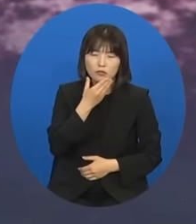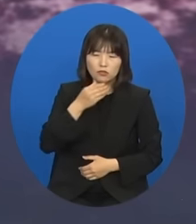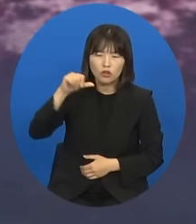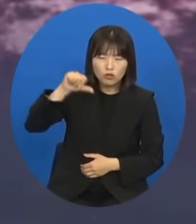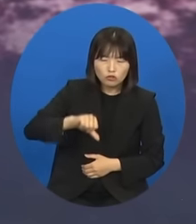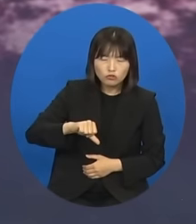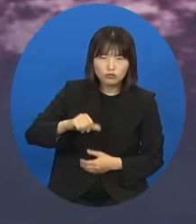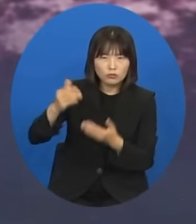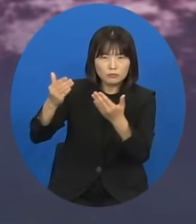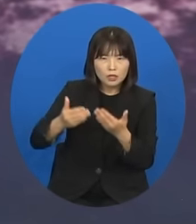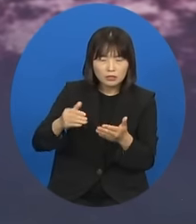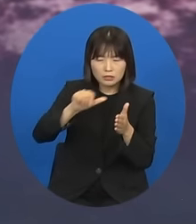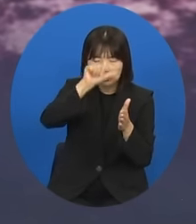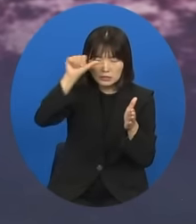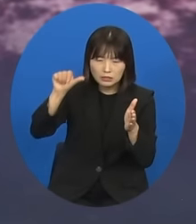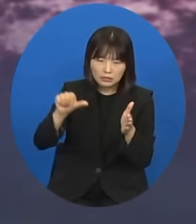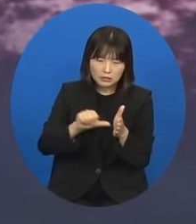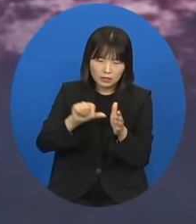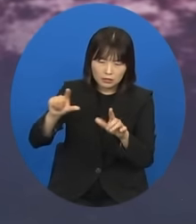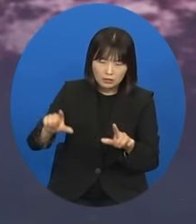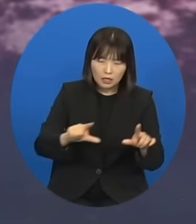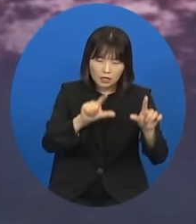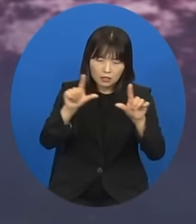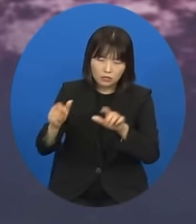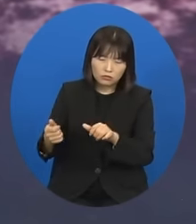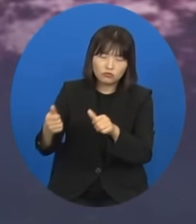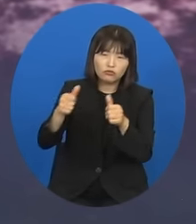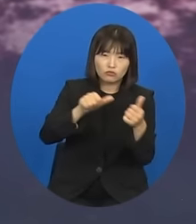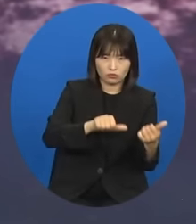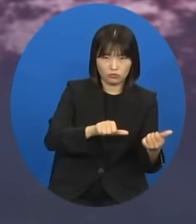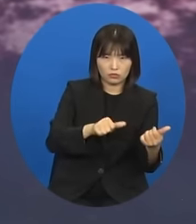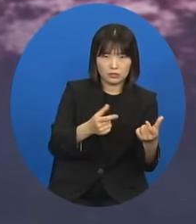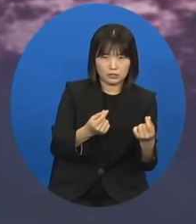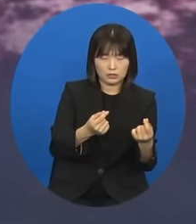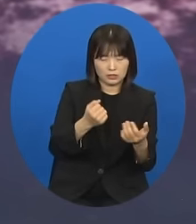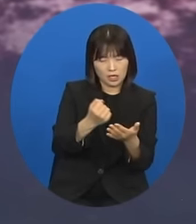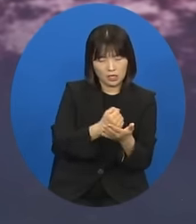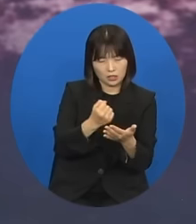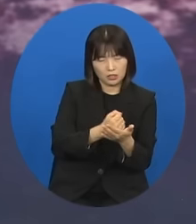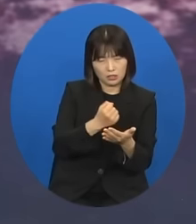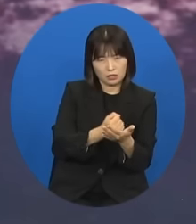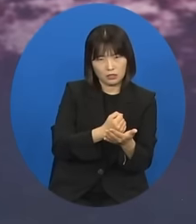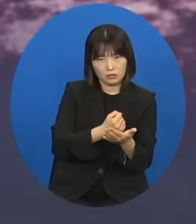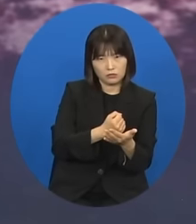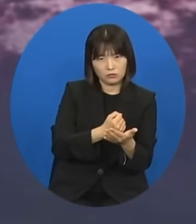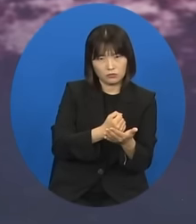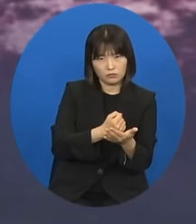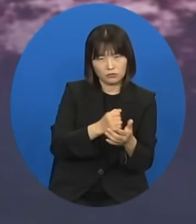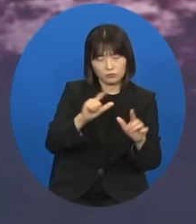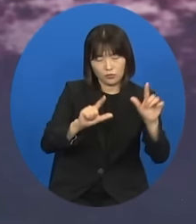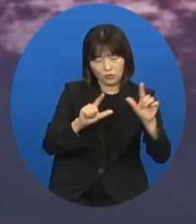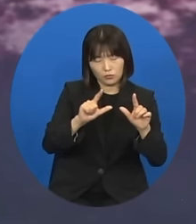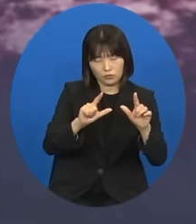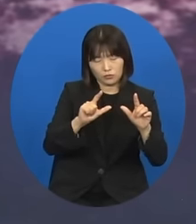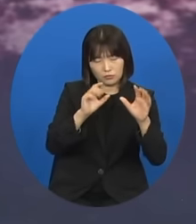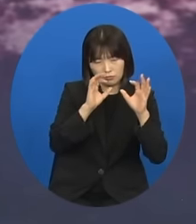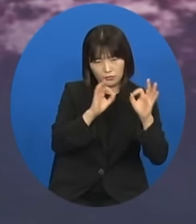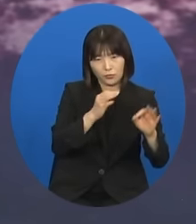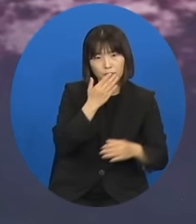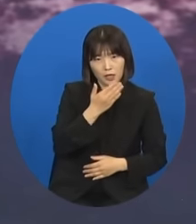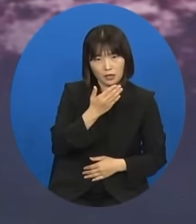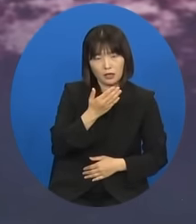살다가 죽은 것처럼 보이는 참 안타까운 모습을 우리가 보게 됩니다 그런데